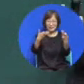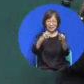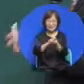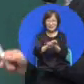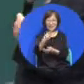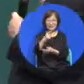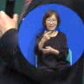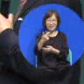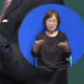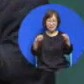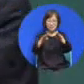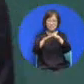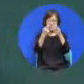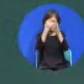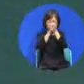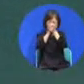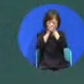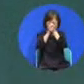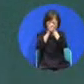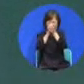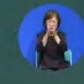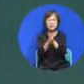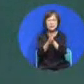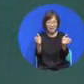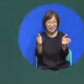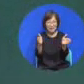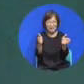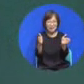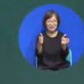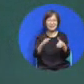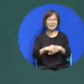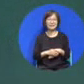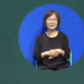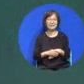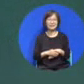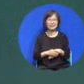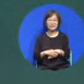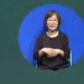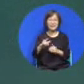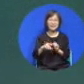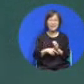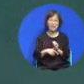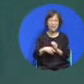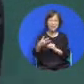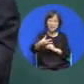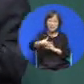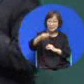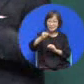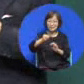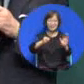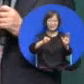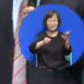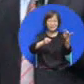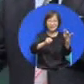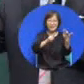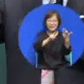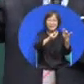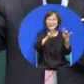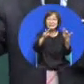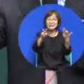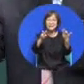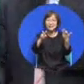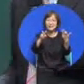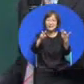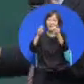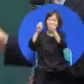18. 기도하는 중에 이 아브라함에게는 창세기 18장 1절에서 24절에 보니까 하나님이 주의